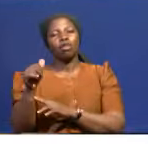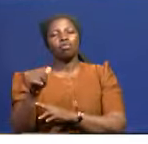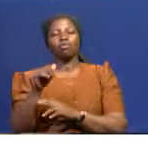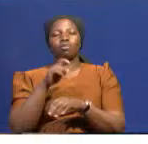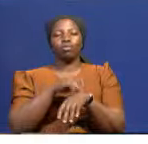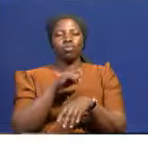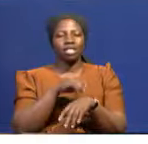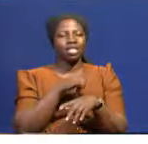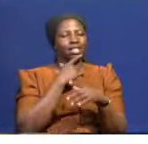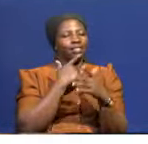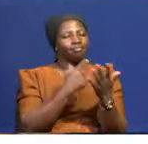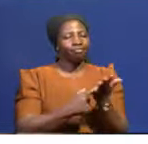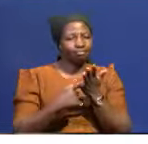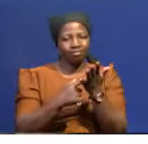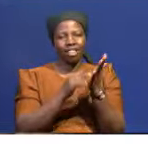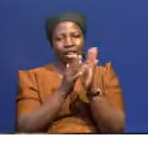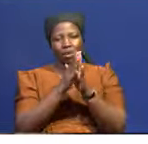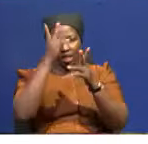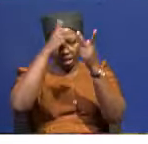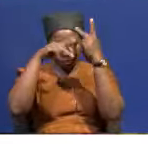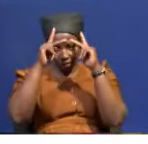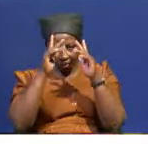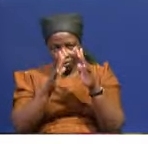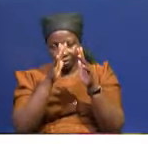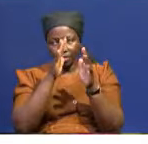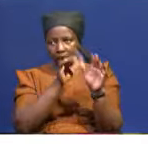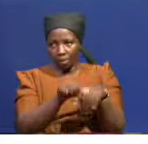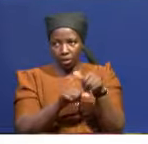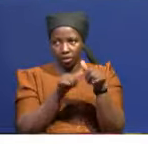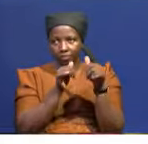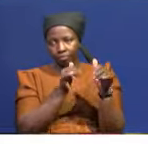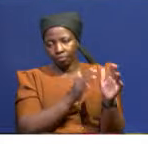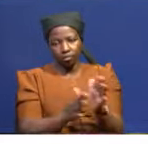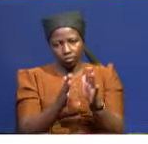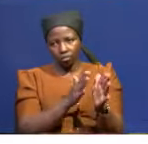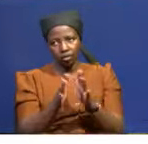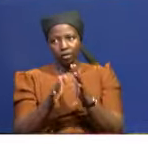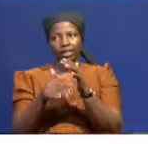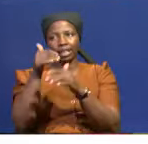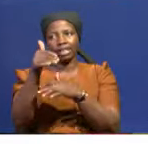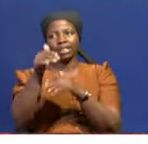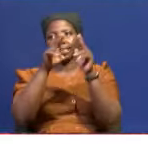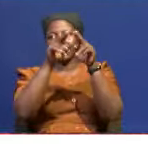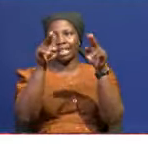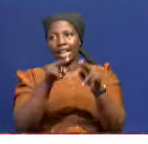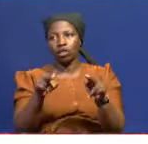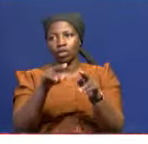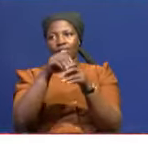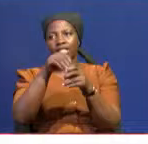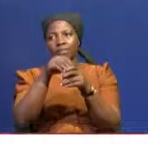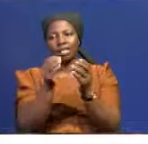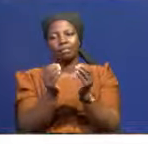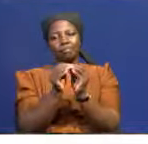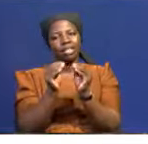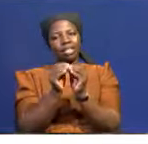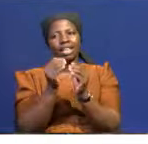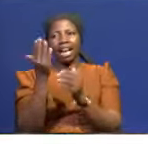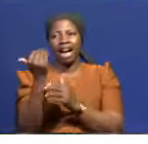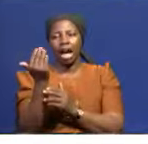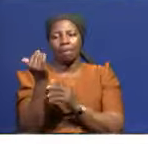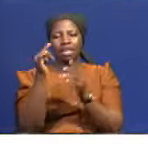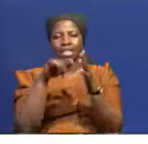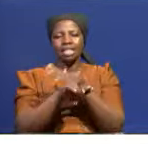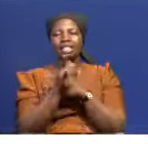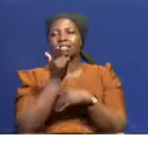wahandisi kutoka eneo hilo kuhusiana na maandalizi ya mkutano ujao wa kimataifa wa uwekezaji katika eneo la Nyanza,